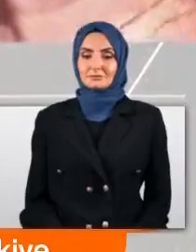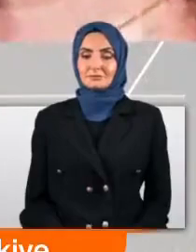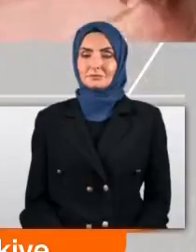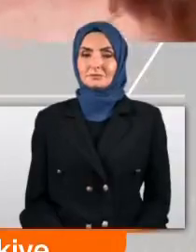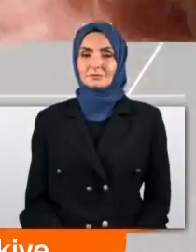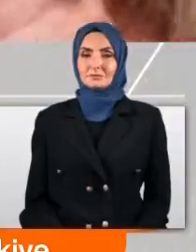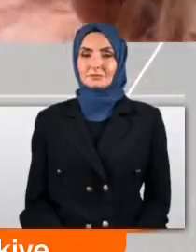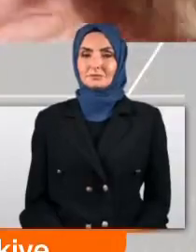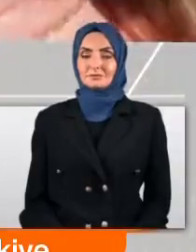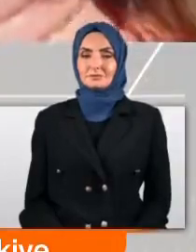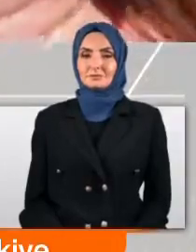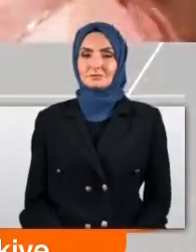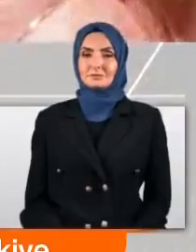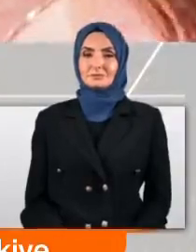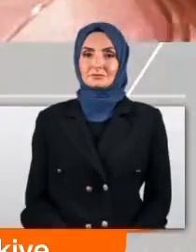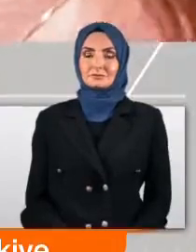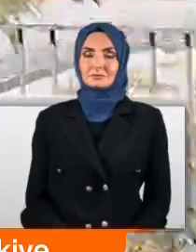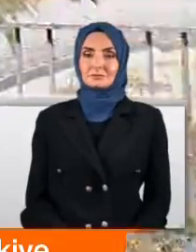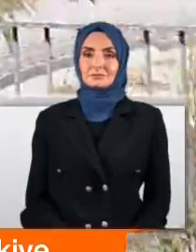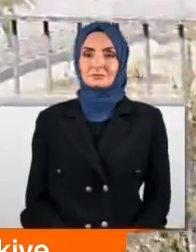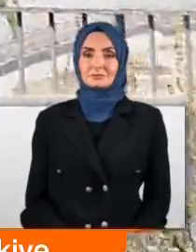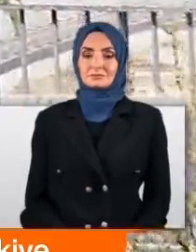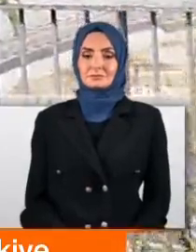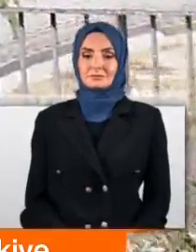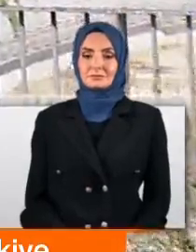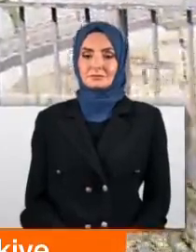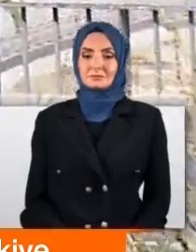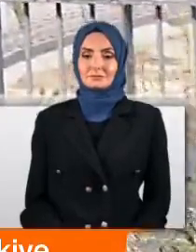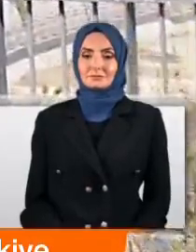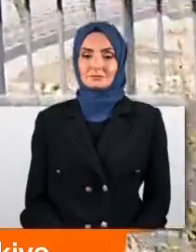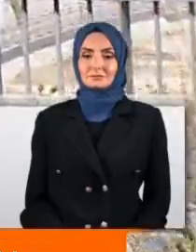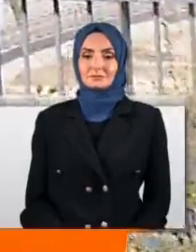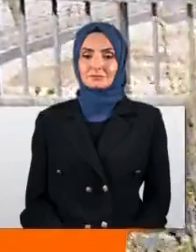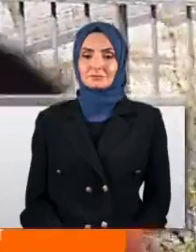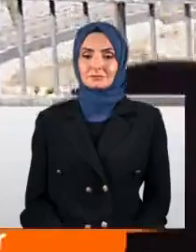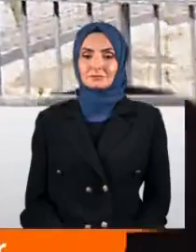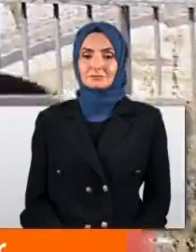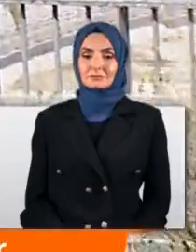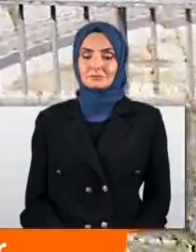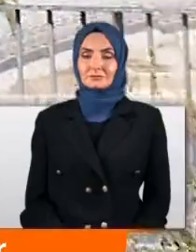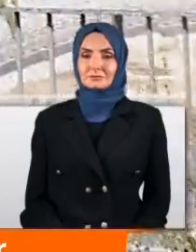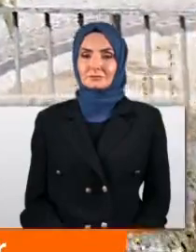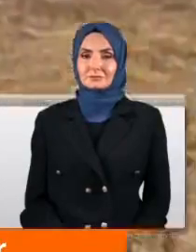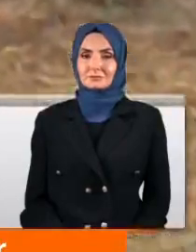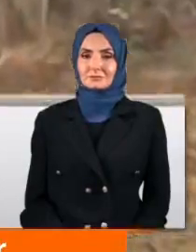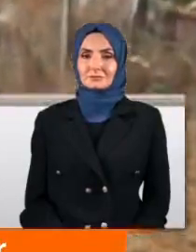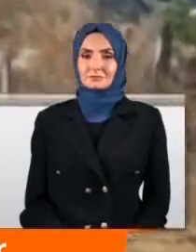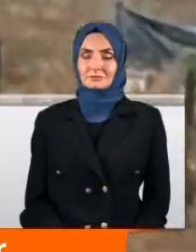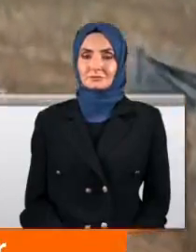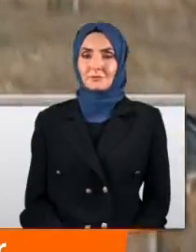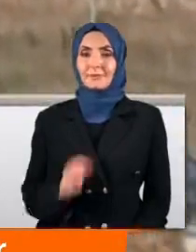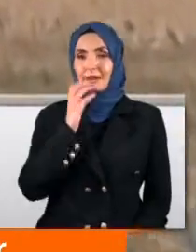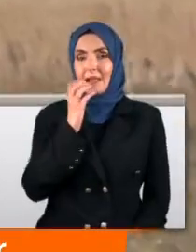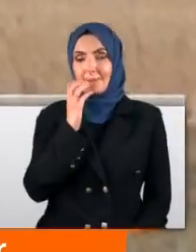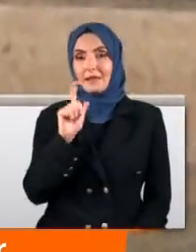pis sular. Sonuna kadar da aynen öyle devam ediyor. İBB'nin burada bir çalışması var mı? Hayır, yok, kesinlikle. İlgileniyorlar mı? Yok. Elmalık